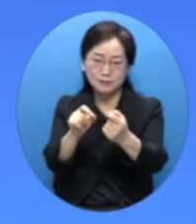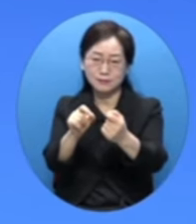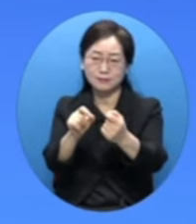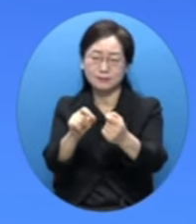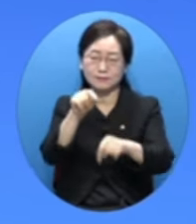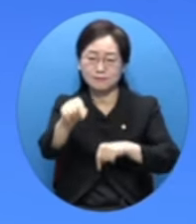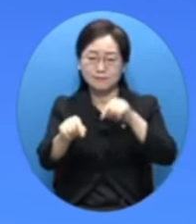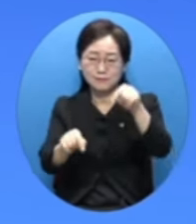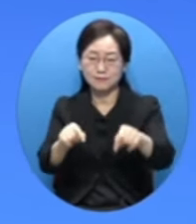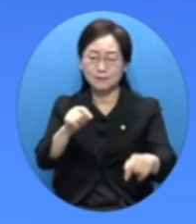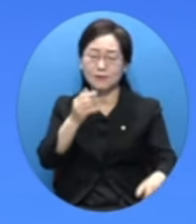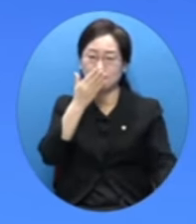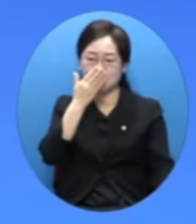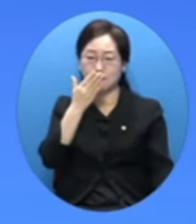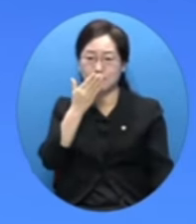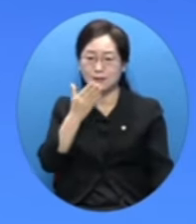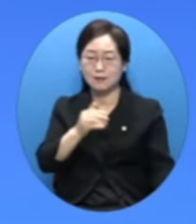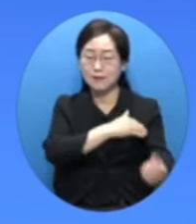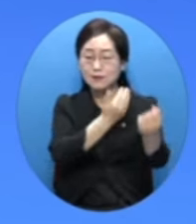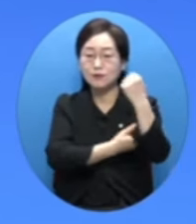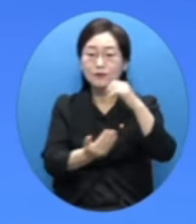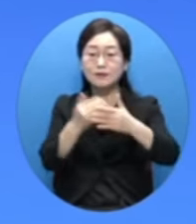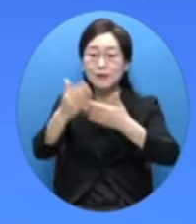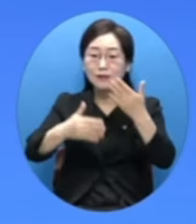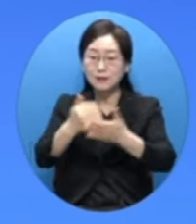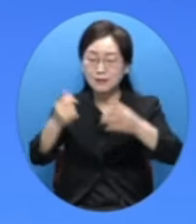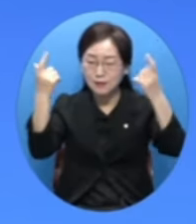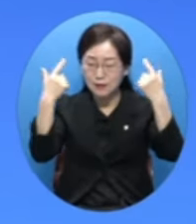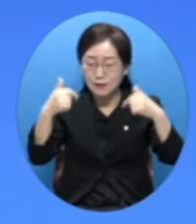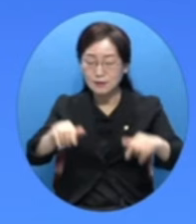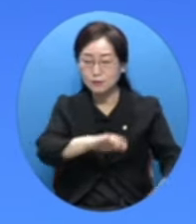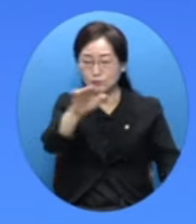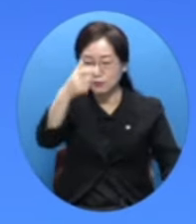것입니다. 전능하신 하나님은 언제나 우리의 기도에